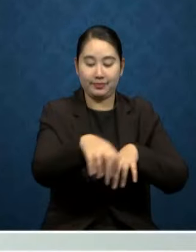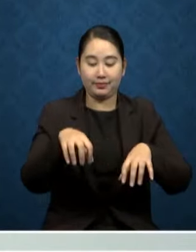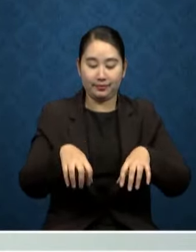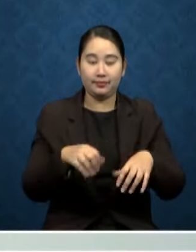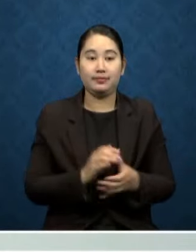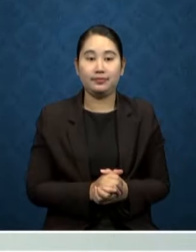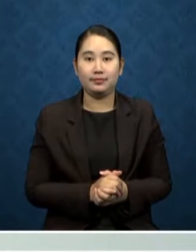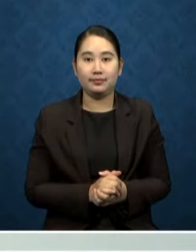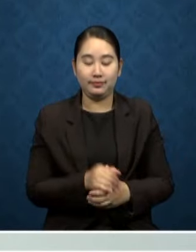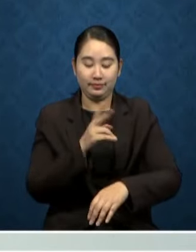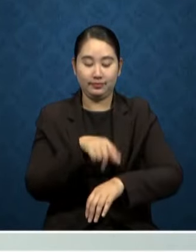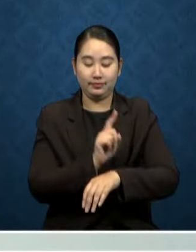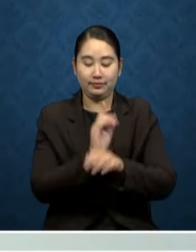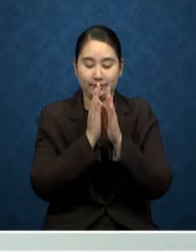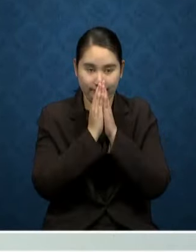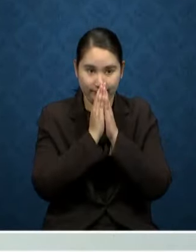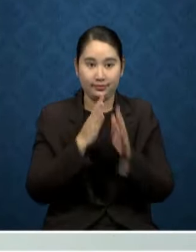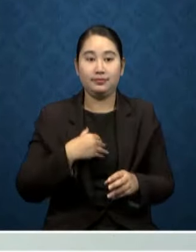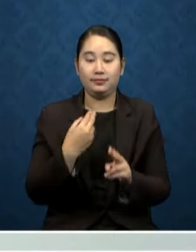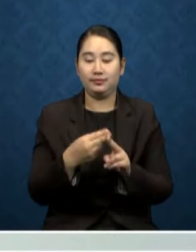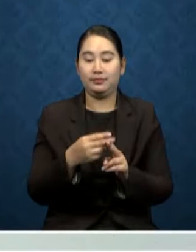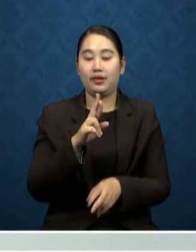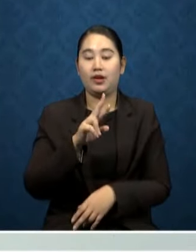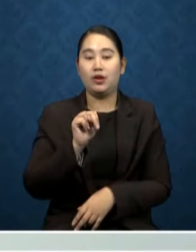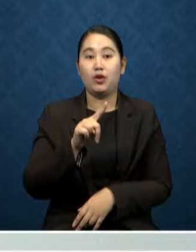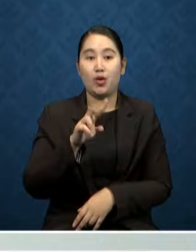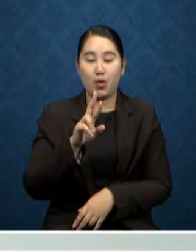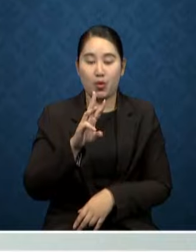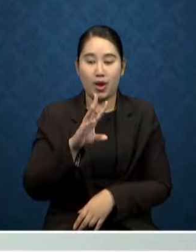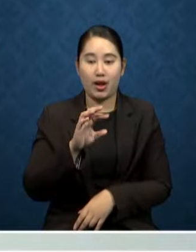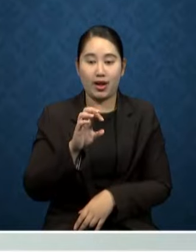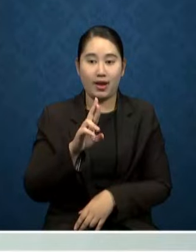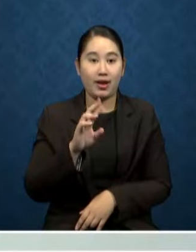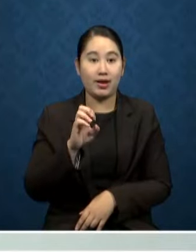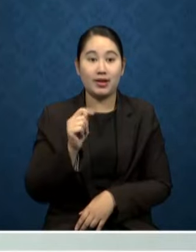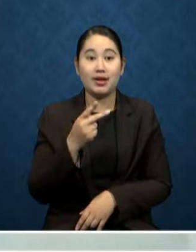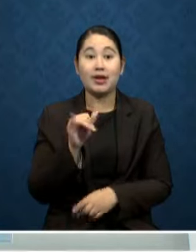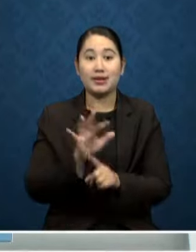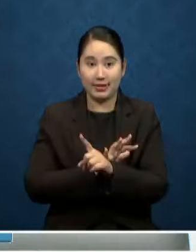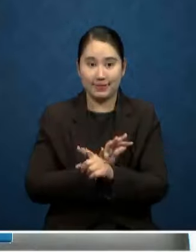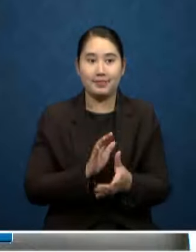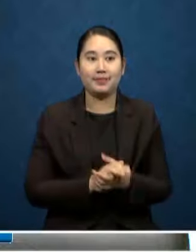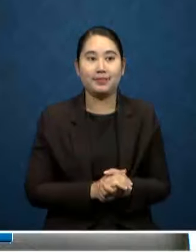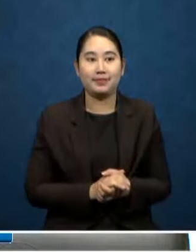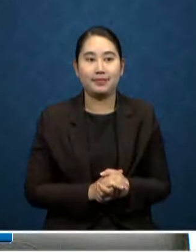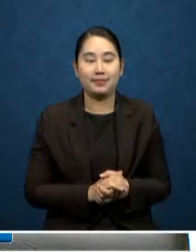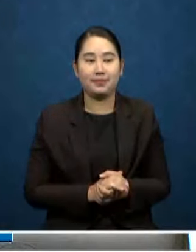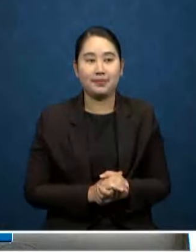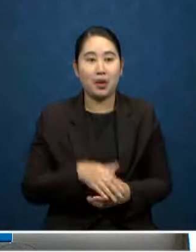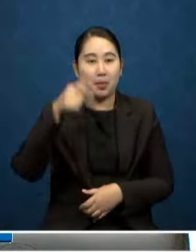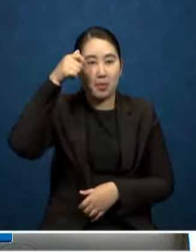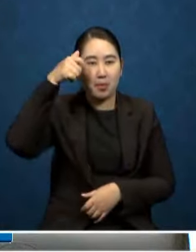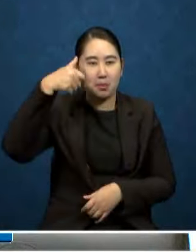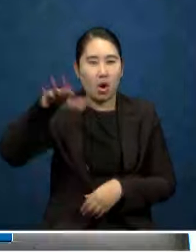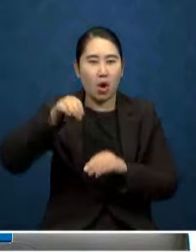กราบเรียนท่านประธานที่เคารพผมรณวริศปริยชัตตระกูลครับท่านประธานครับในชนบทที่ห่างไกล